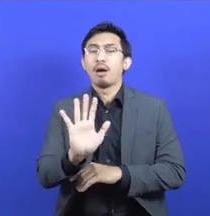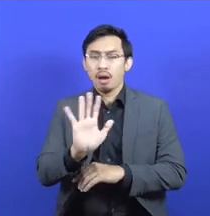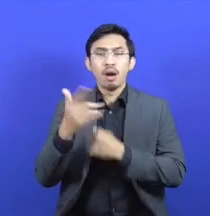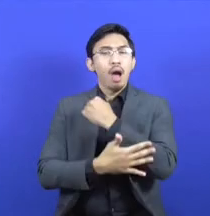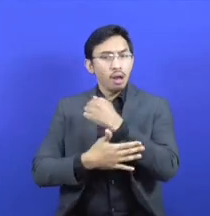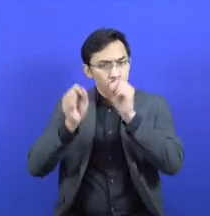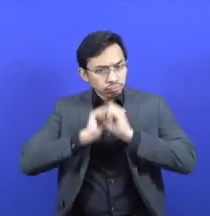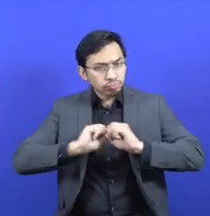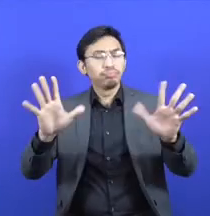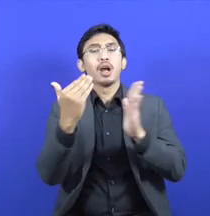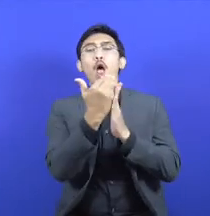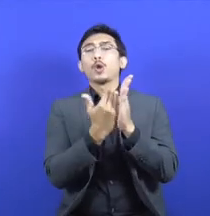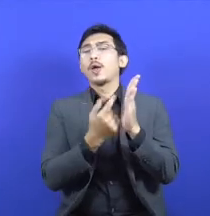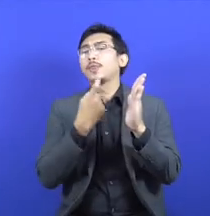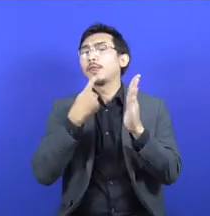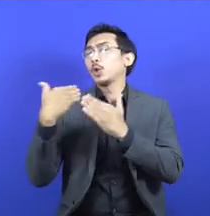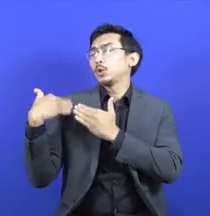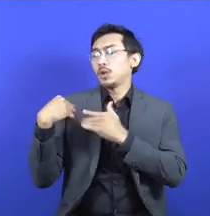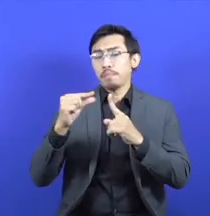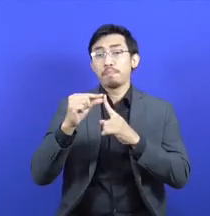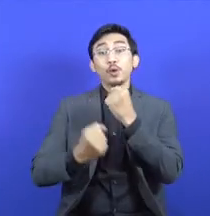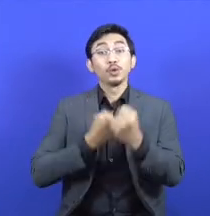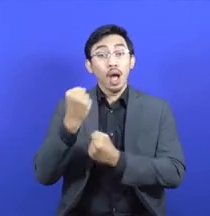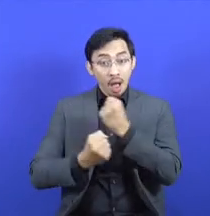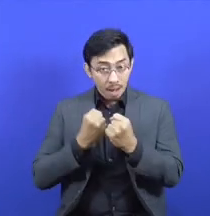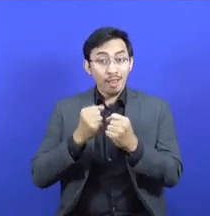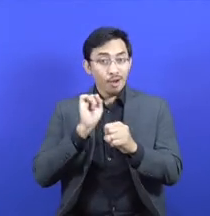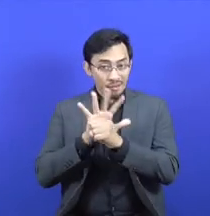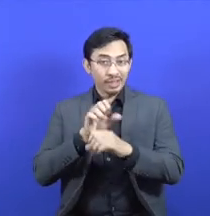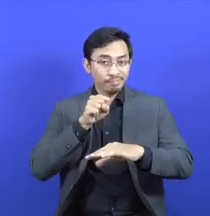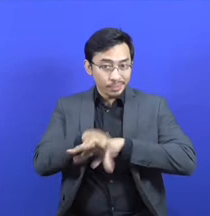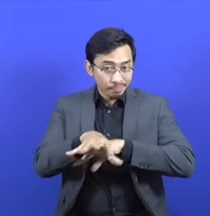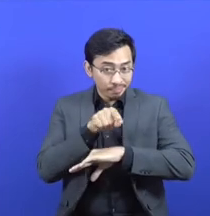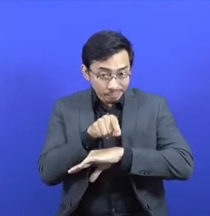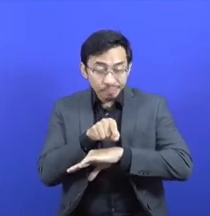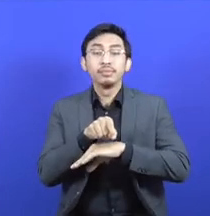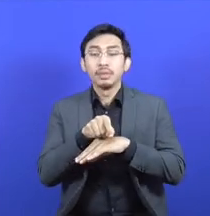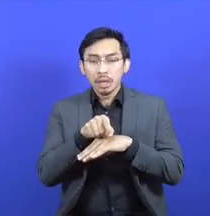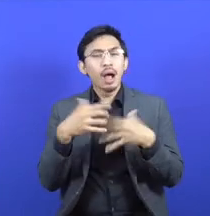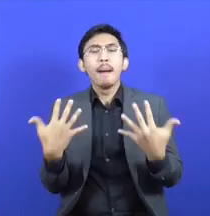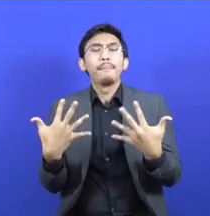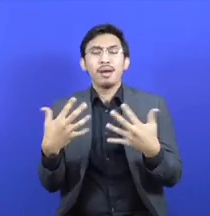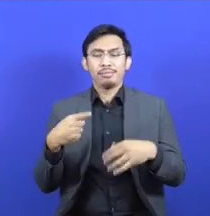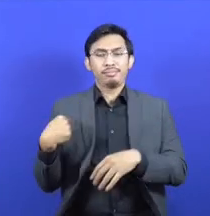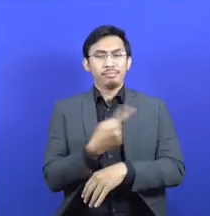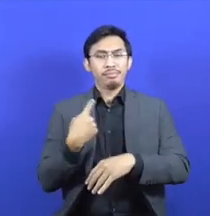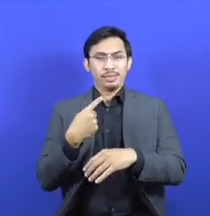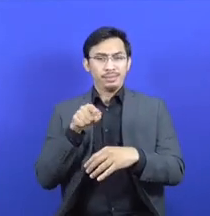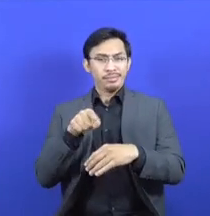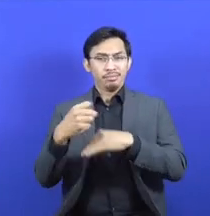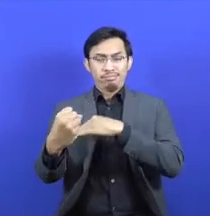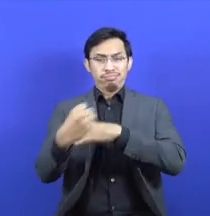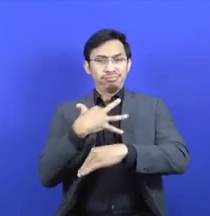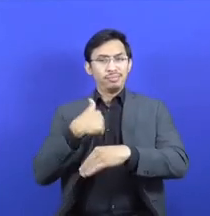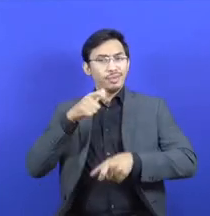telah mengeluarkan seperangkat peraturan mengenai tanggung jawab perusahaan-perusahaan yang terdampak COVID-19. Lalu, apa sih dampaknya